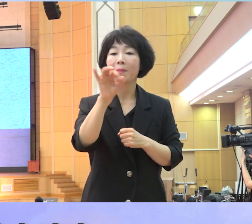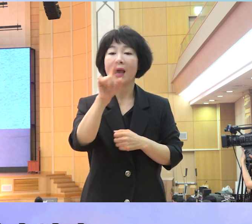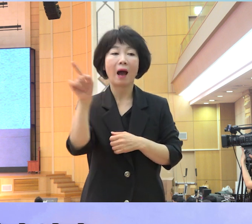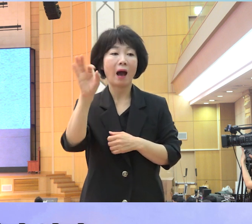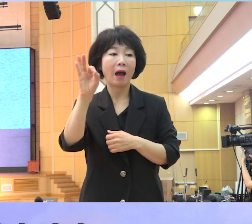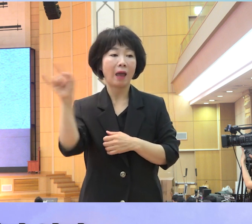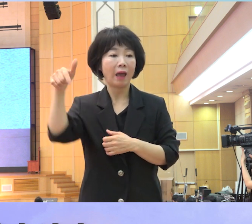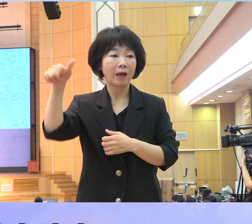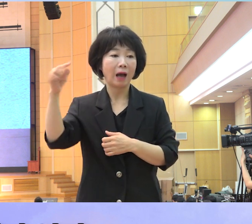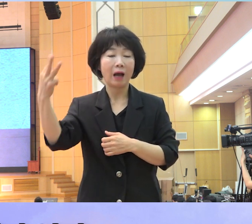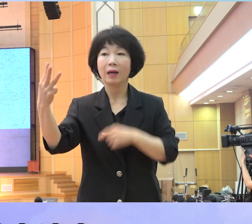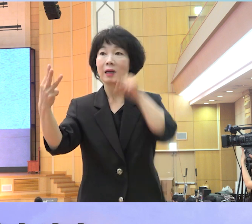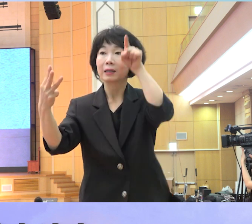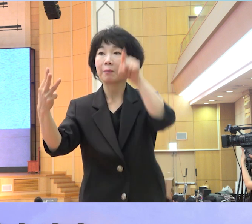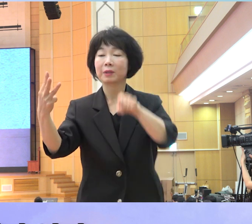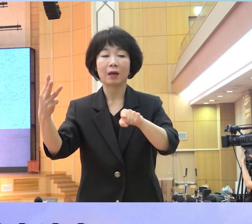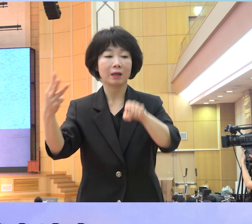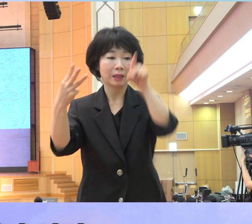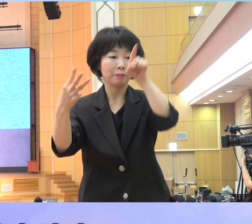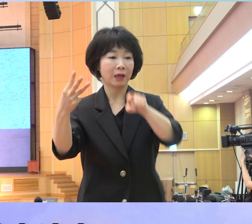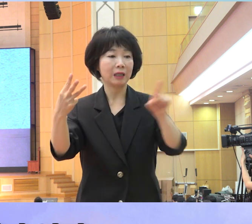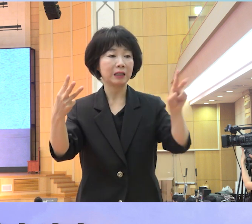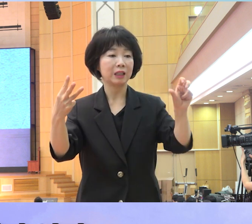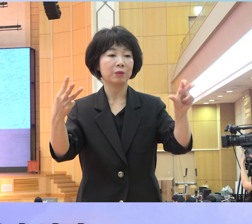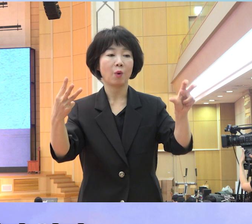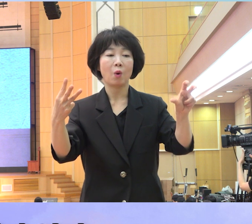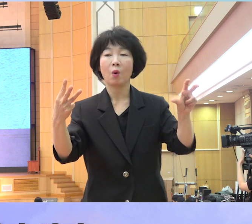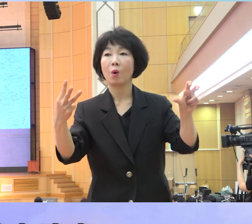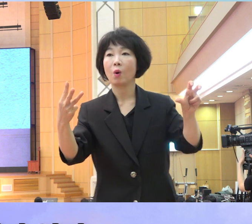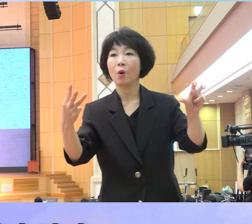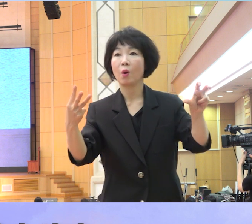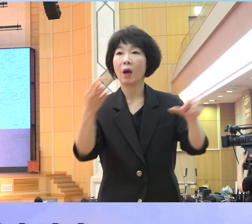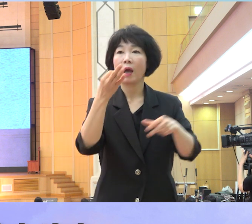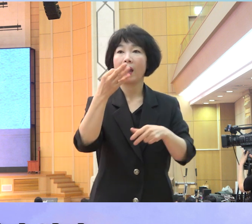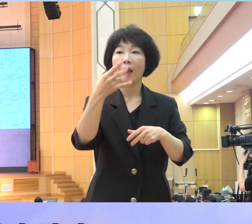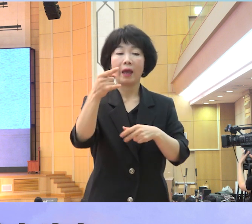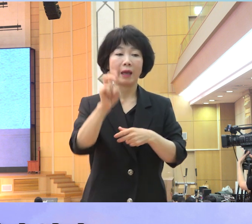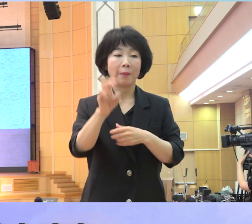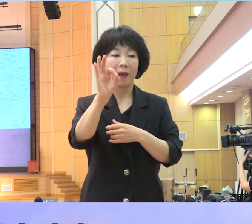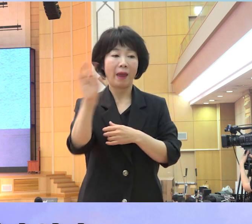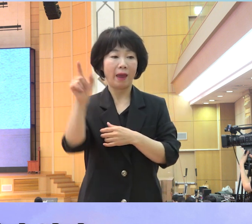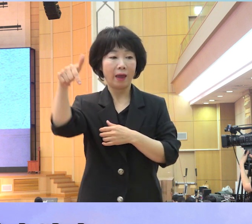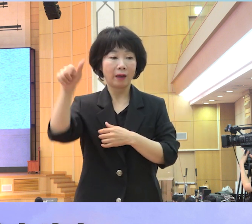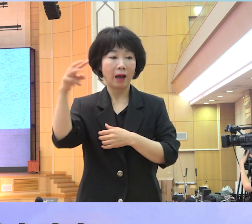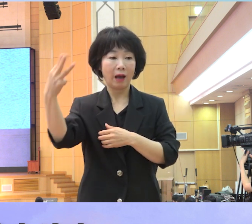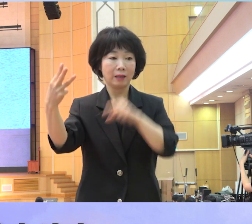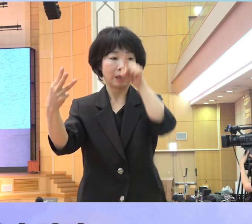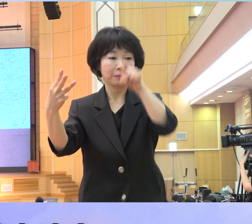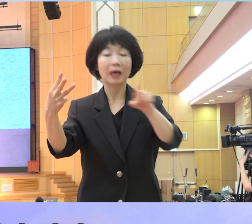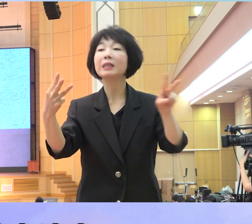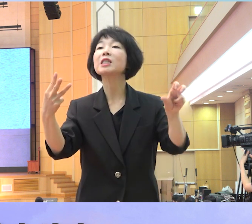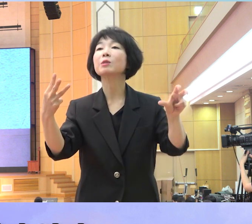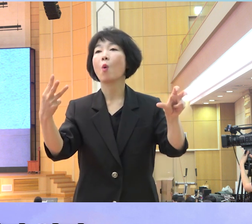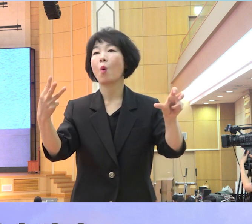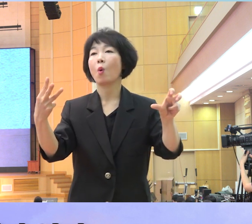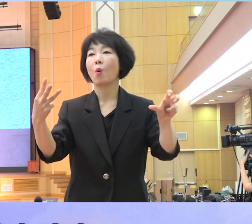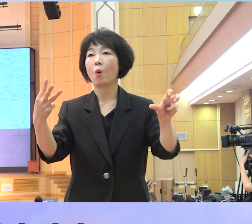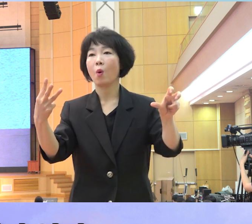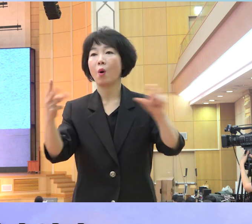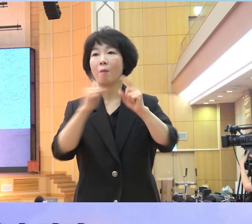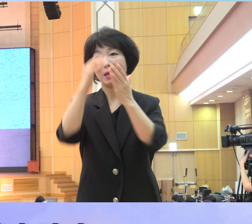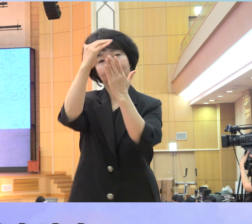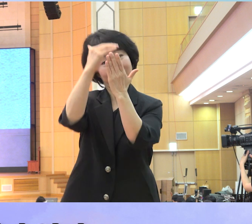3장 25절로 26절 말씀입니다. 구약성경 1147페이지